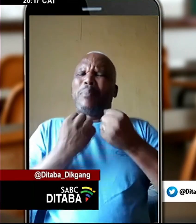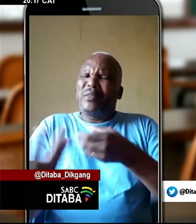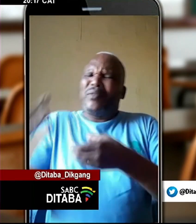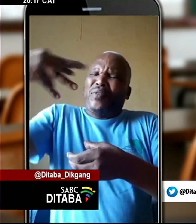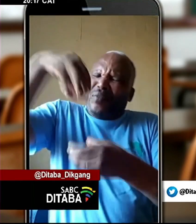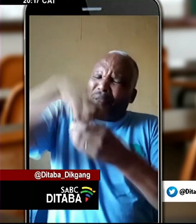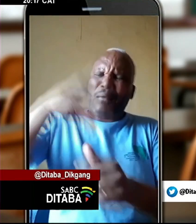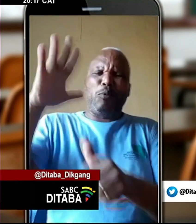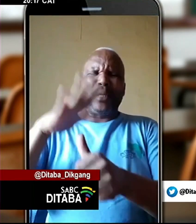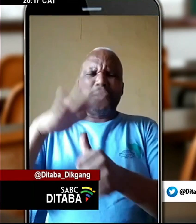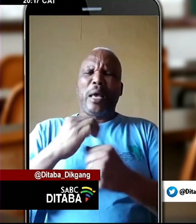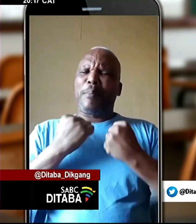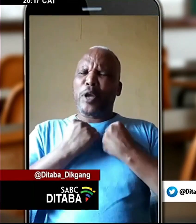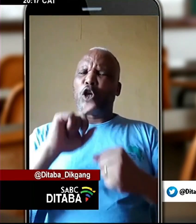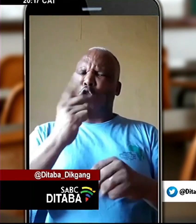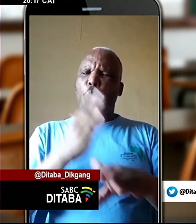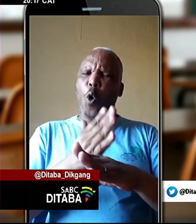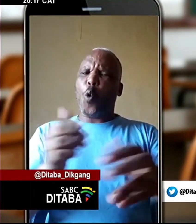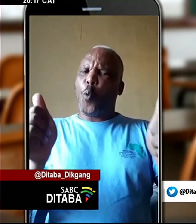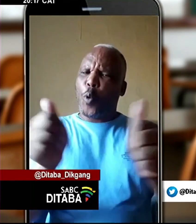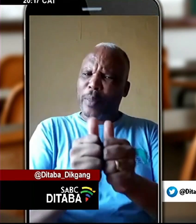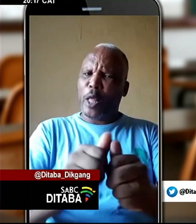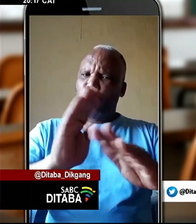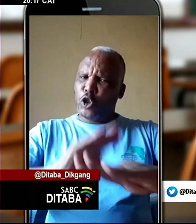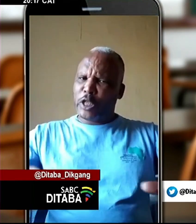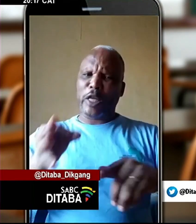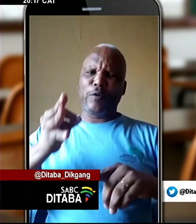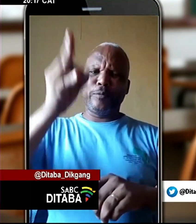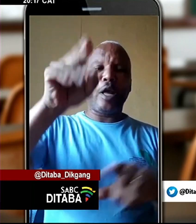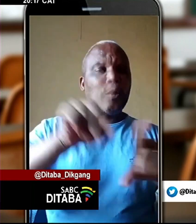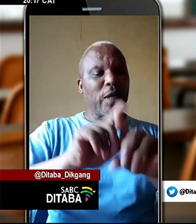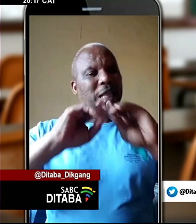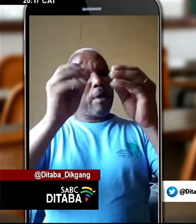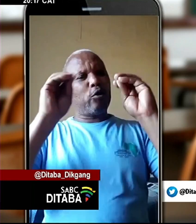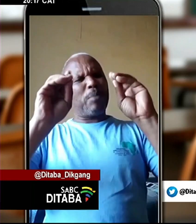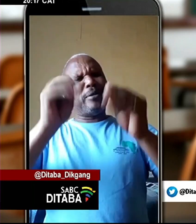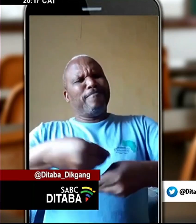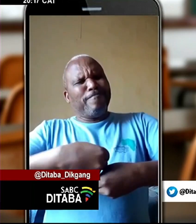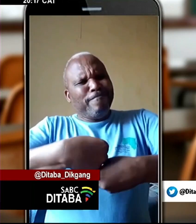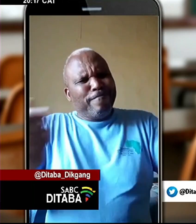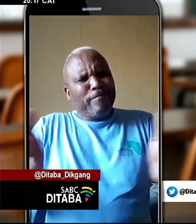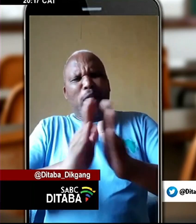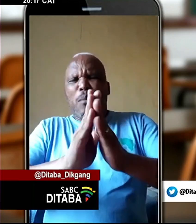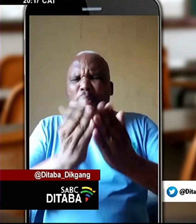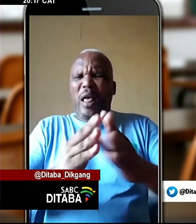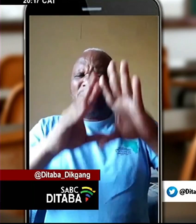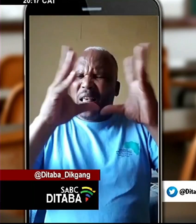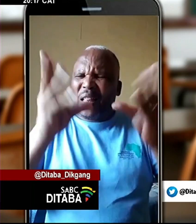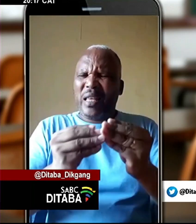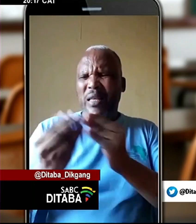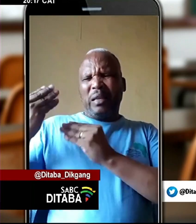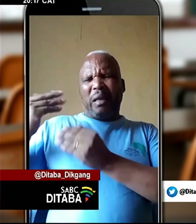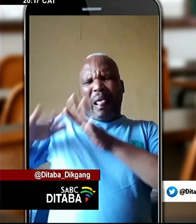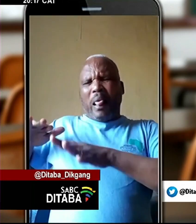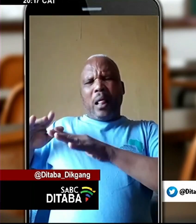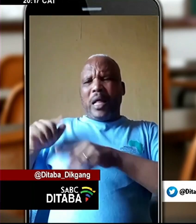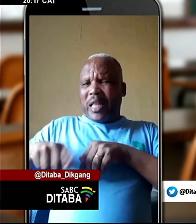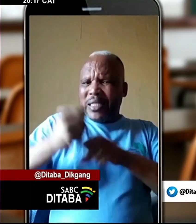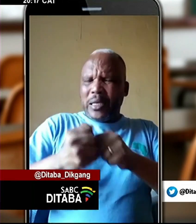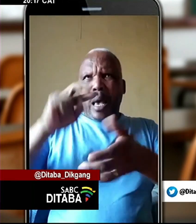tlhotlheletše gomme le rena batswadi re šomišane le dikolo mmušo wa be tšeo di swanetšego go betla bokamoso jwa bana.